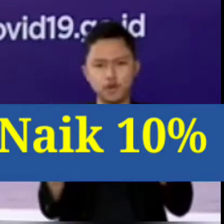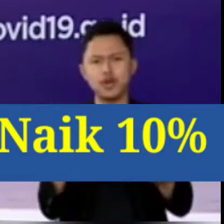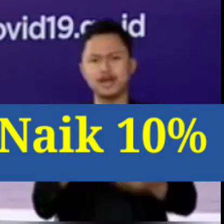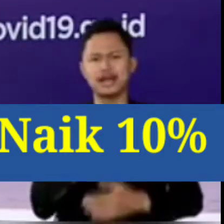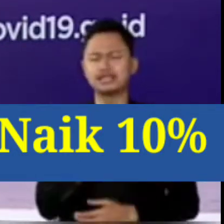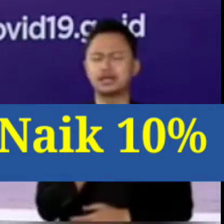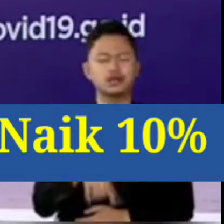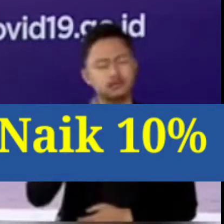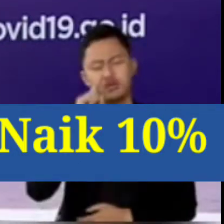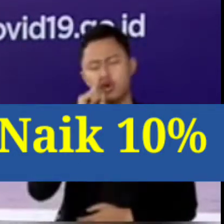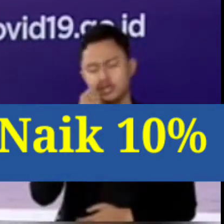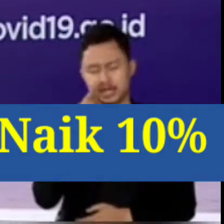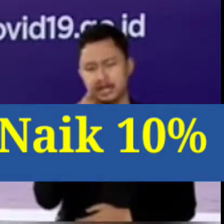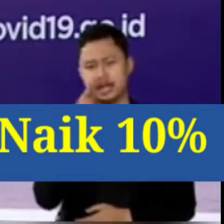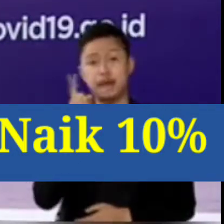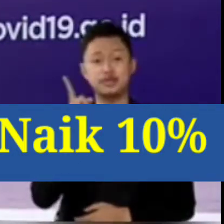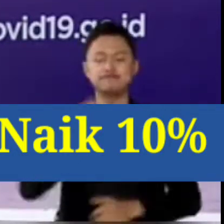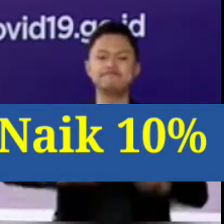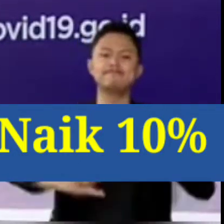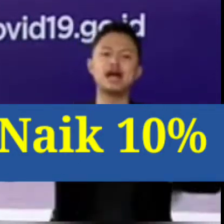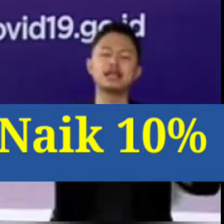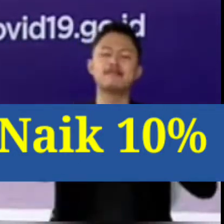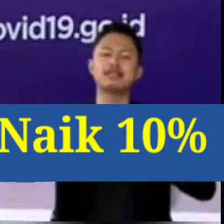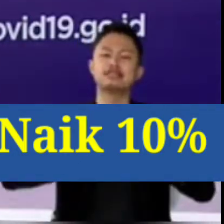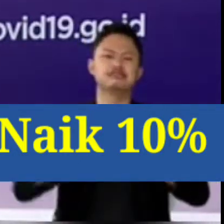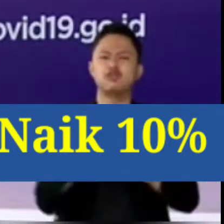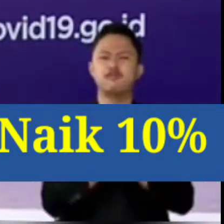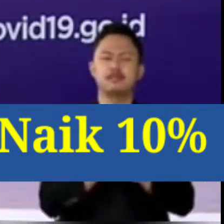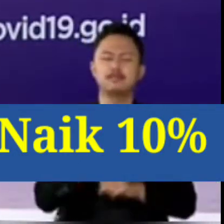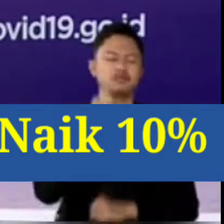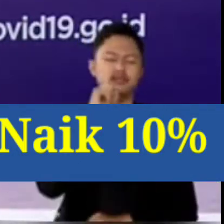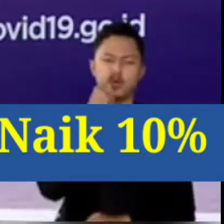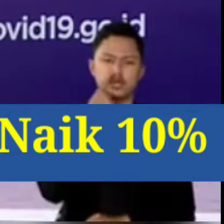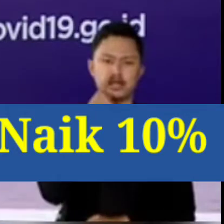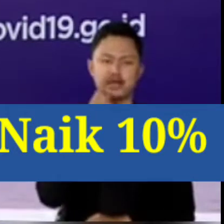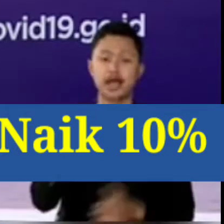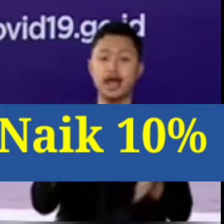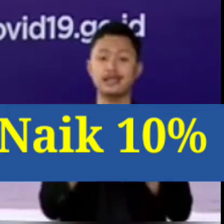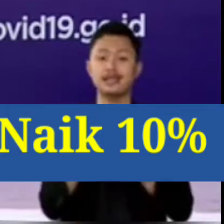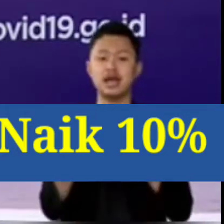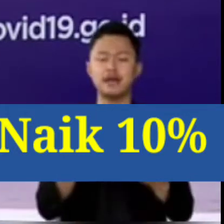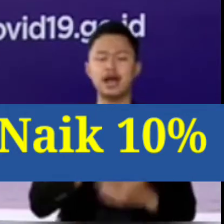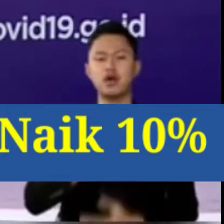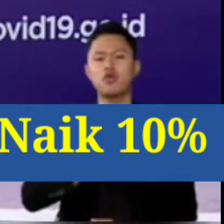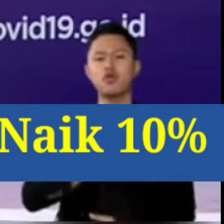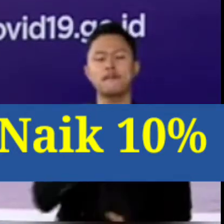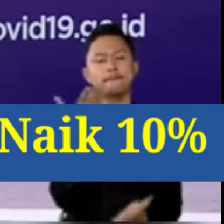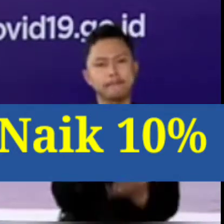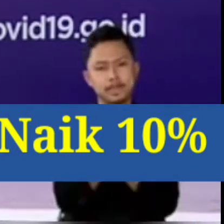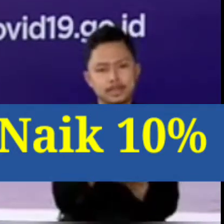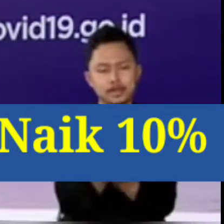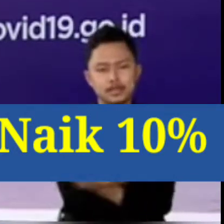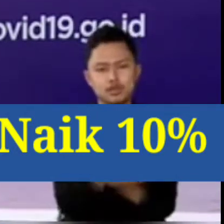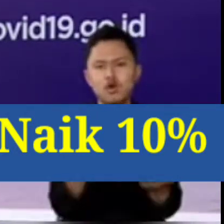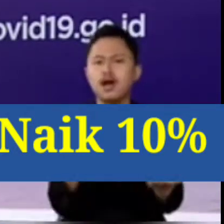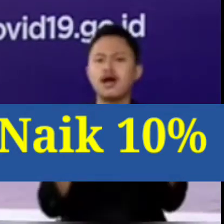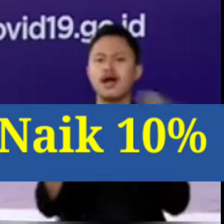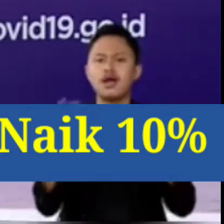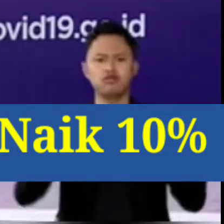sebesar 5,45%, kata Wiku. Selasa, tanggal 23 Maret tahun